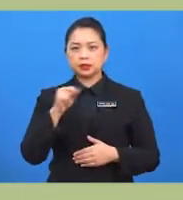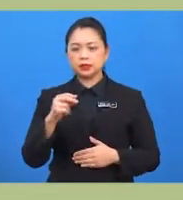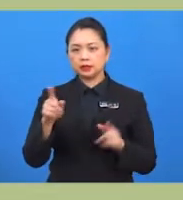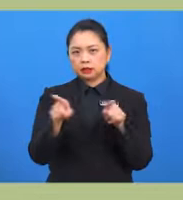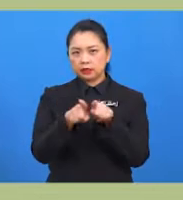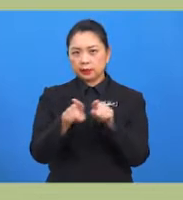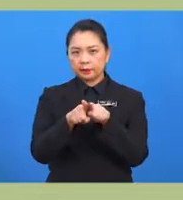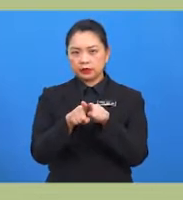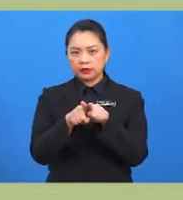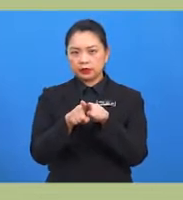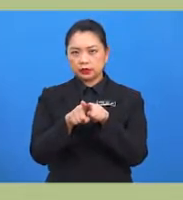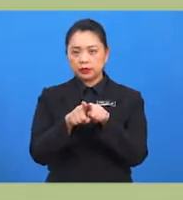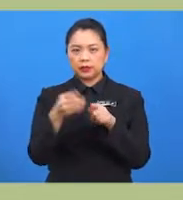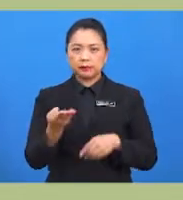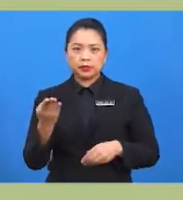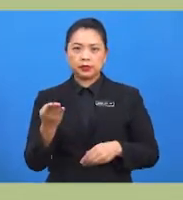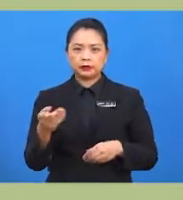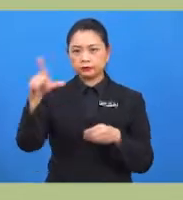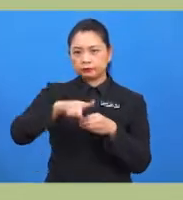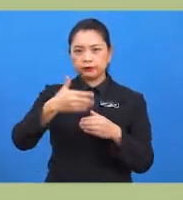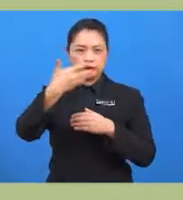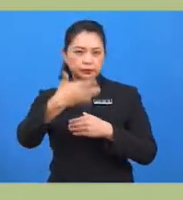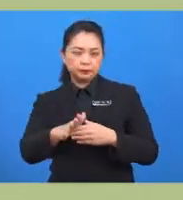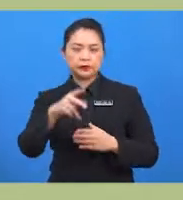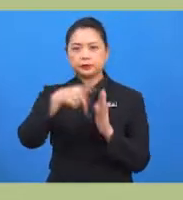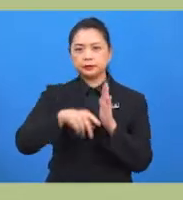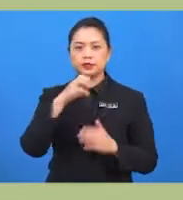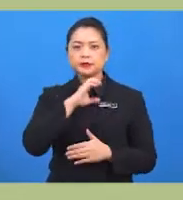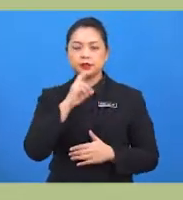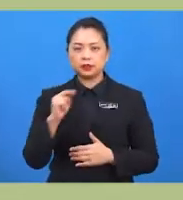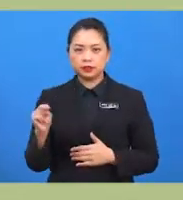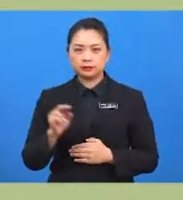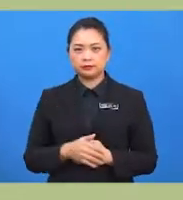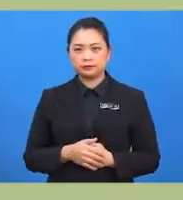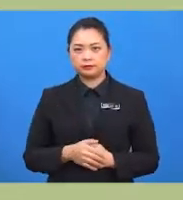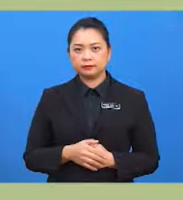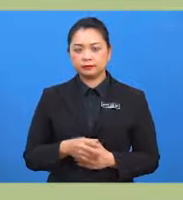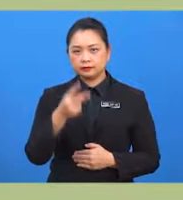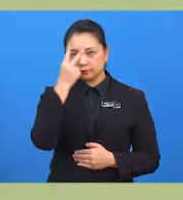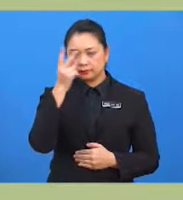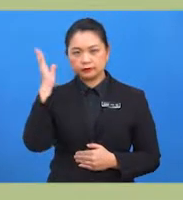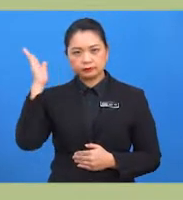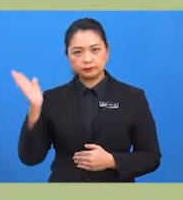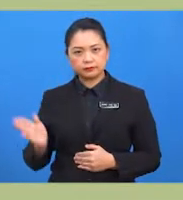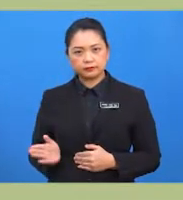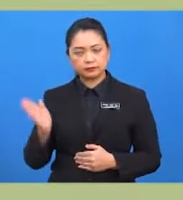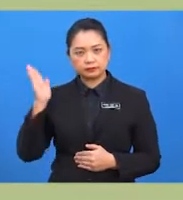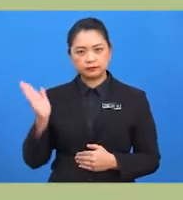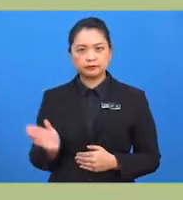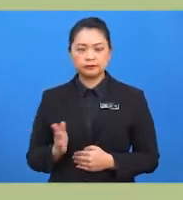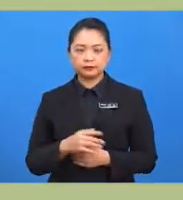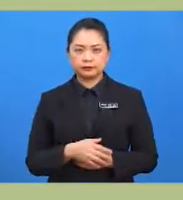Mal bahan terlarut selepas pencairan iaitu m1 =